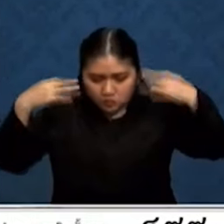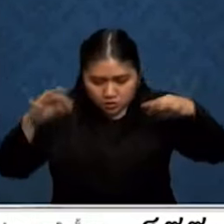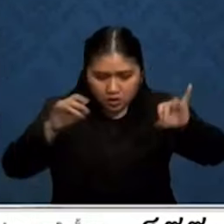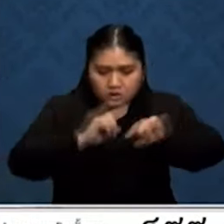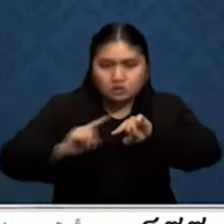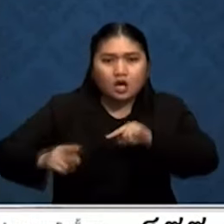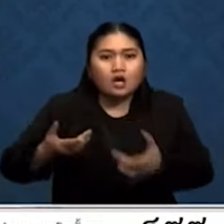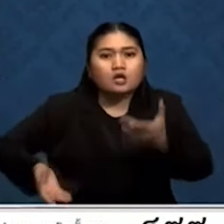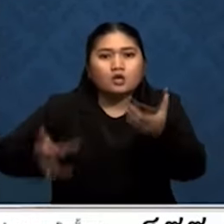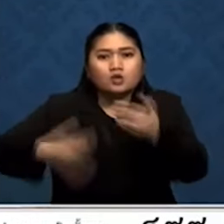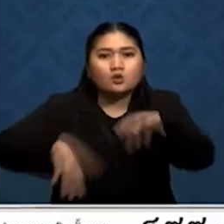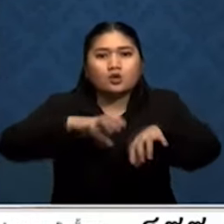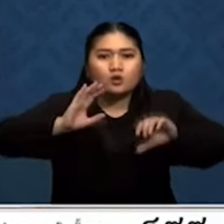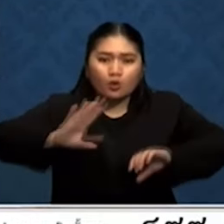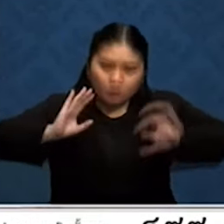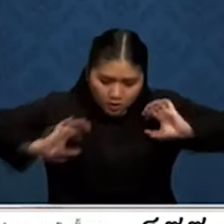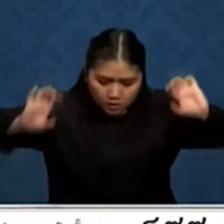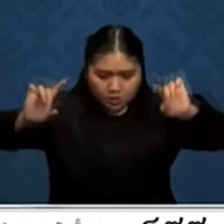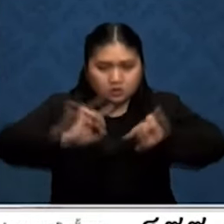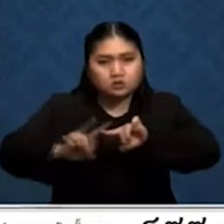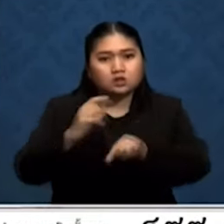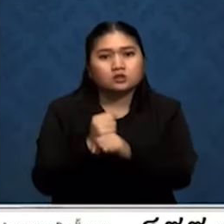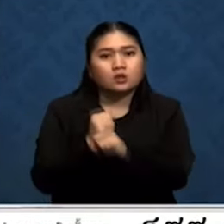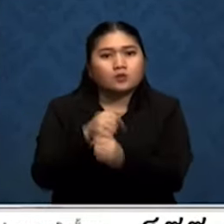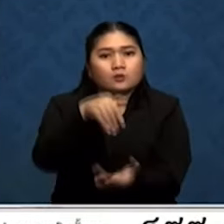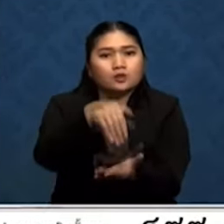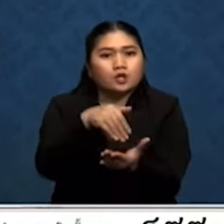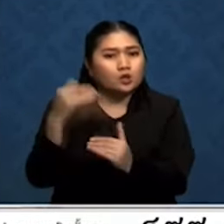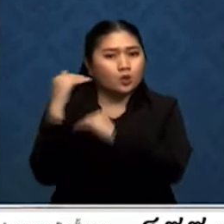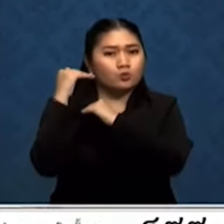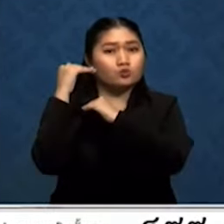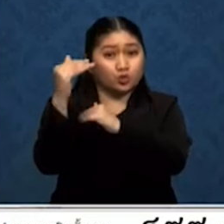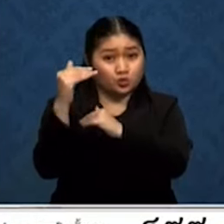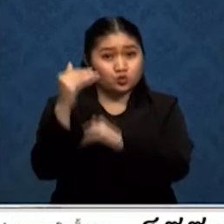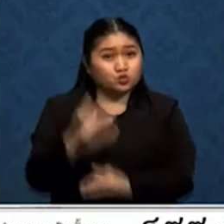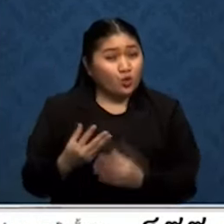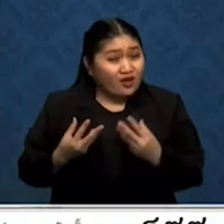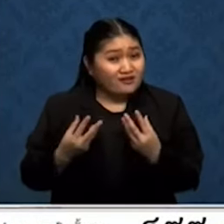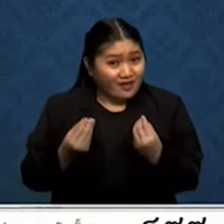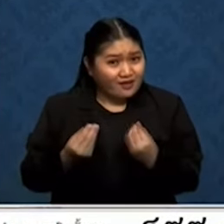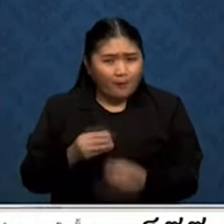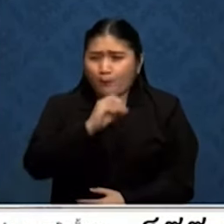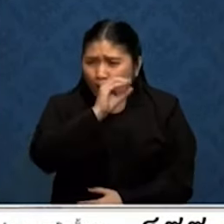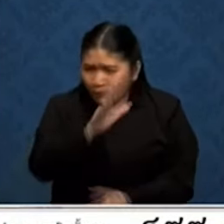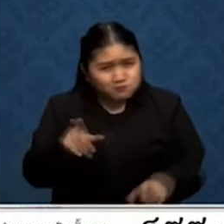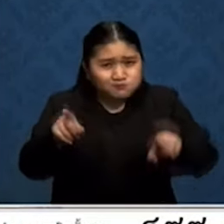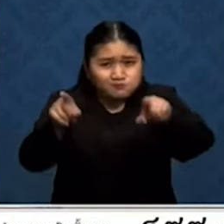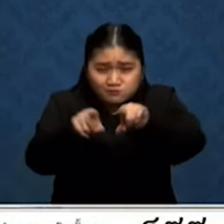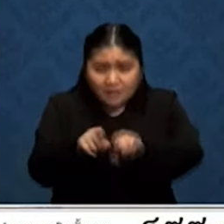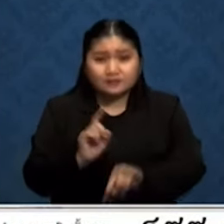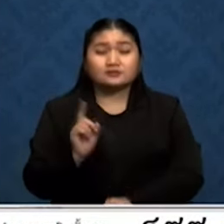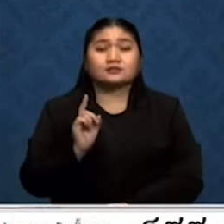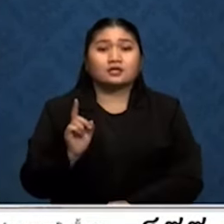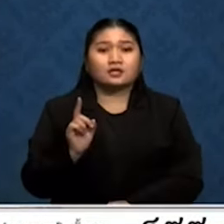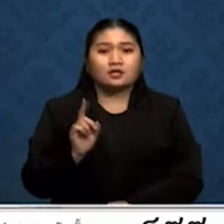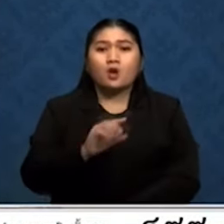สภาภาณหนวยงานของรัฐเองที่เป็หน่วยงานตลางในการกำหนดตัวเลขทั้งเศรษฐกพูดตรงกันว่